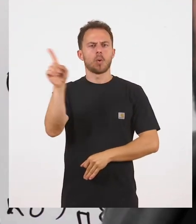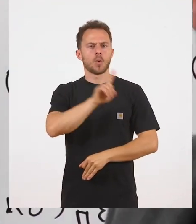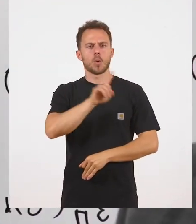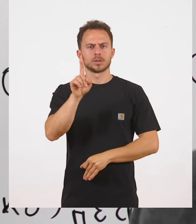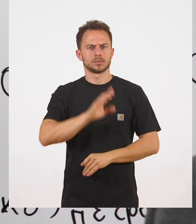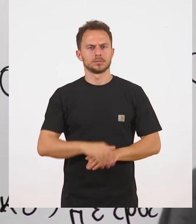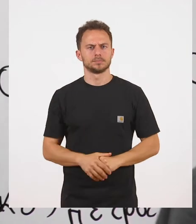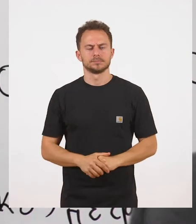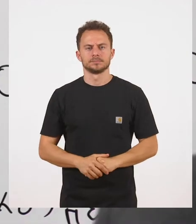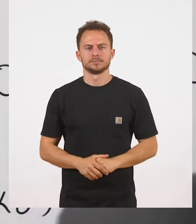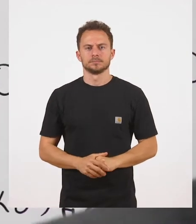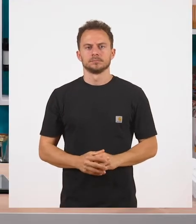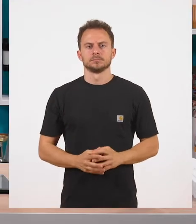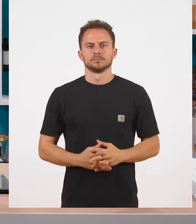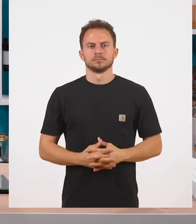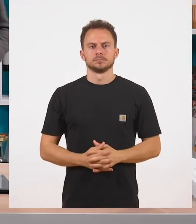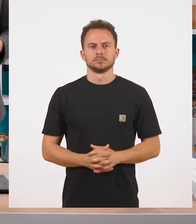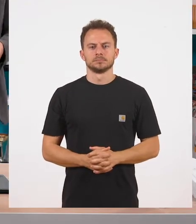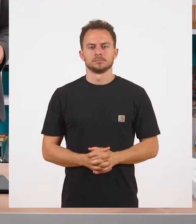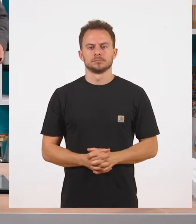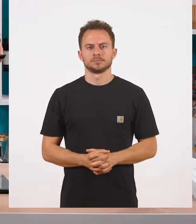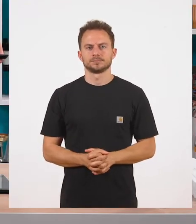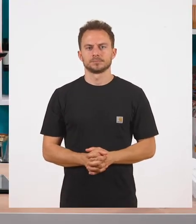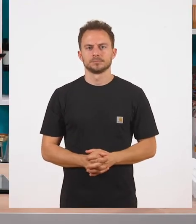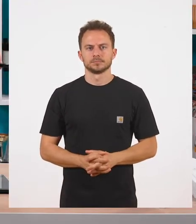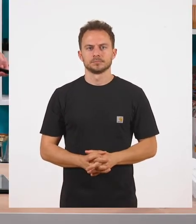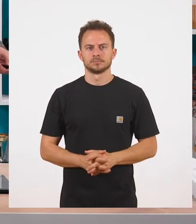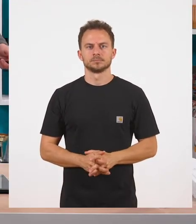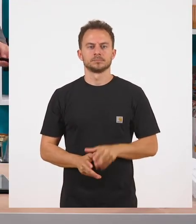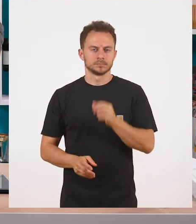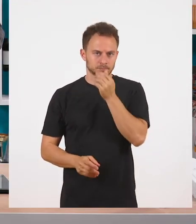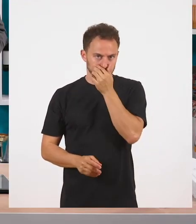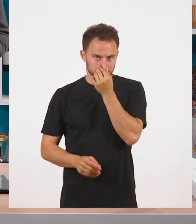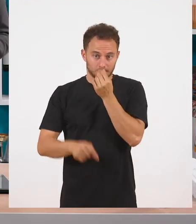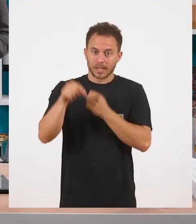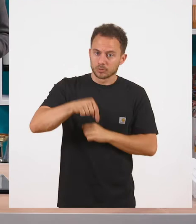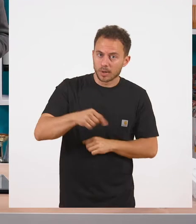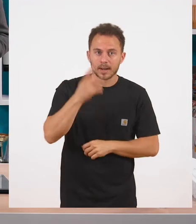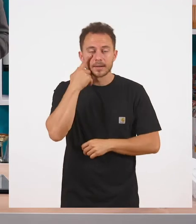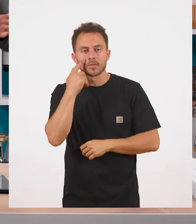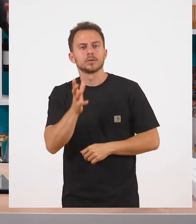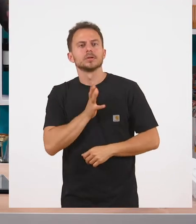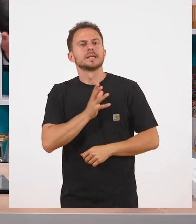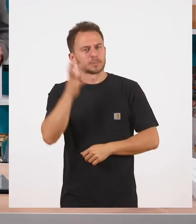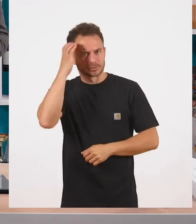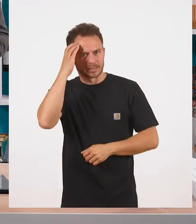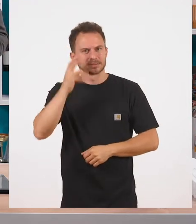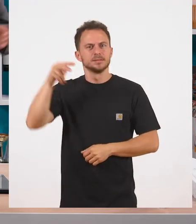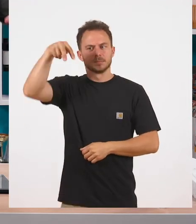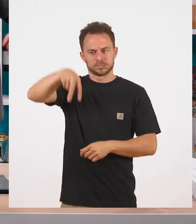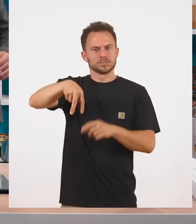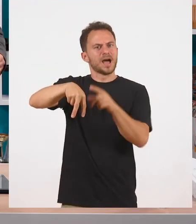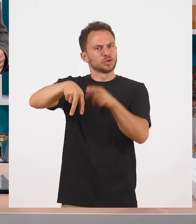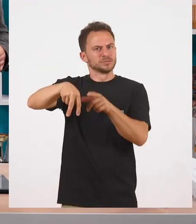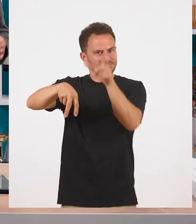το κέντρο του, εντάξει. Ας πάρουμε λοιπόν τον τυπάκο εδώ πέρα, μετρήσαμε τη μάζα του και είδαμε ότι είναι 90 κιλά. Και